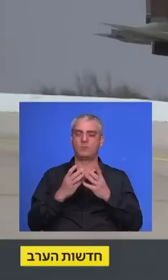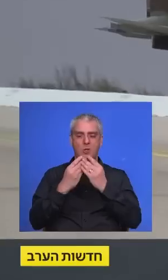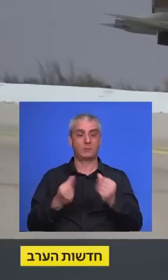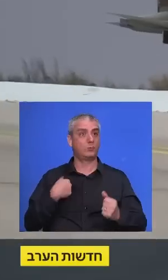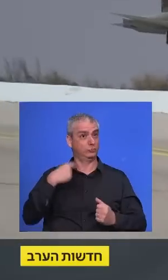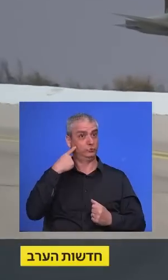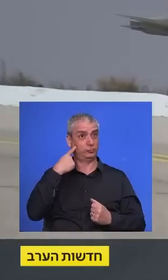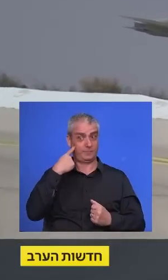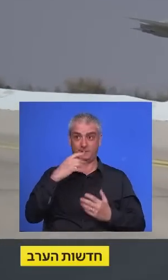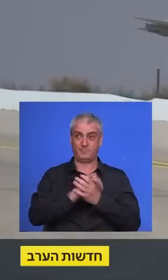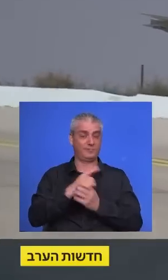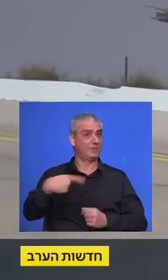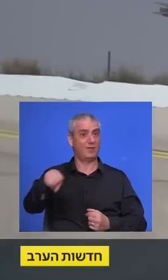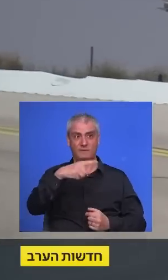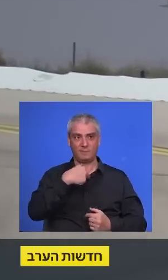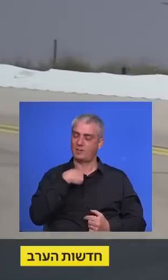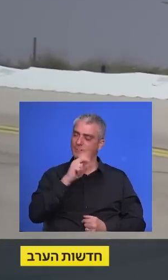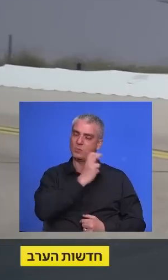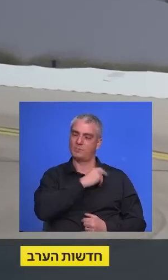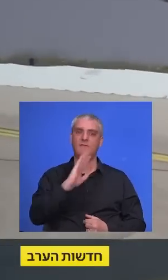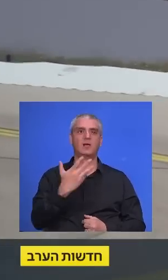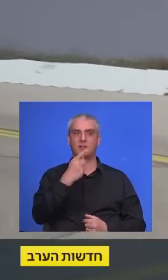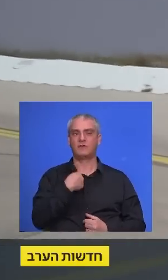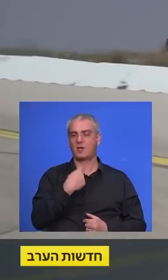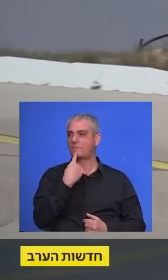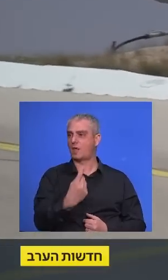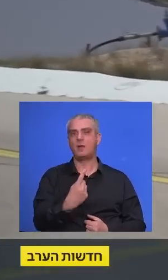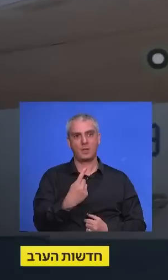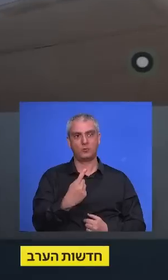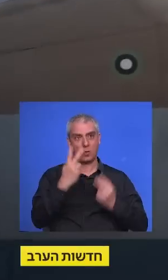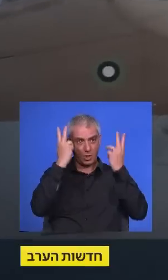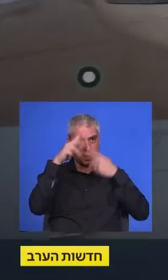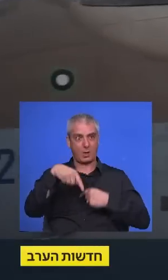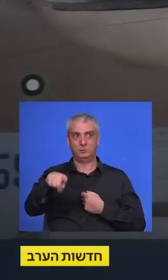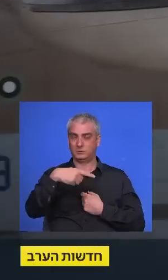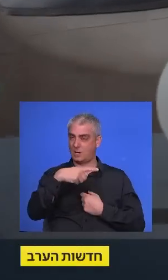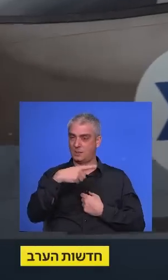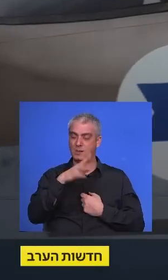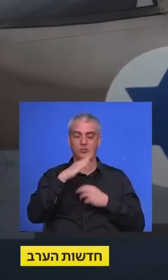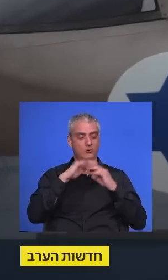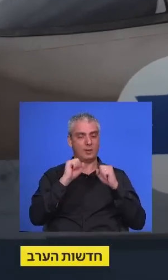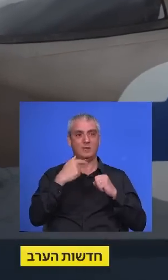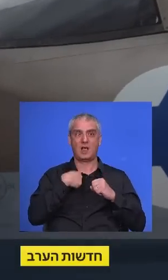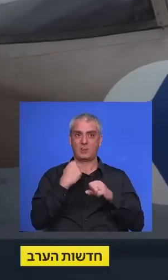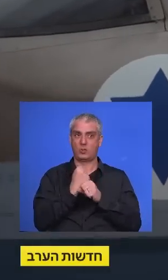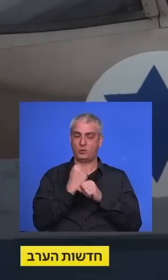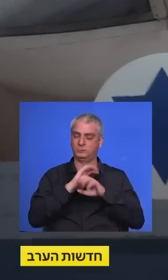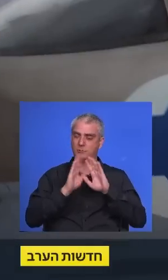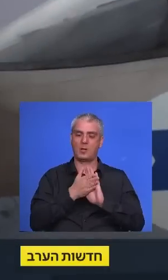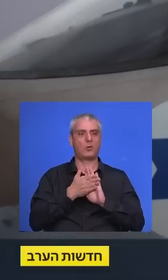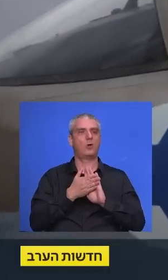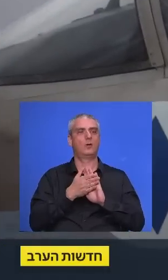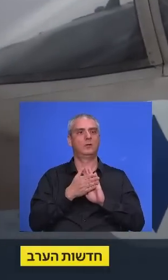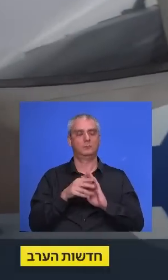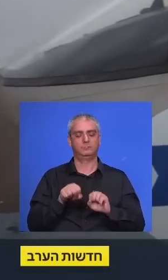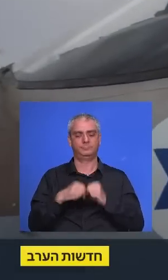חברים שלנו, באנו למפקד חיל האוויר ואמרנו לו שהחוזה הזה, החוזה שעל בסיסו אנחנו עושים את הכל, הולך ומתערער